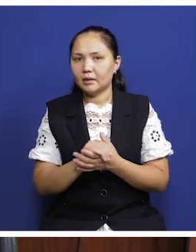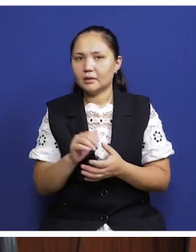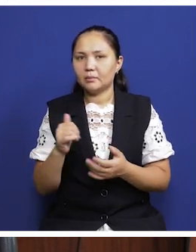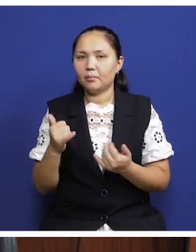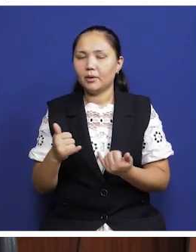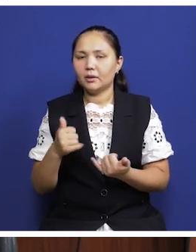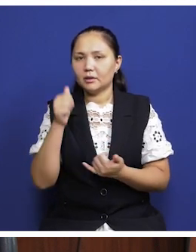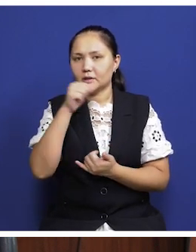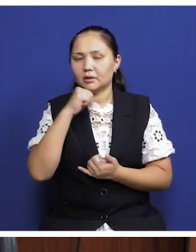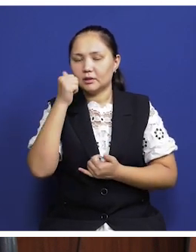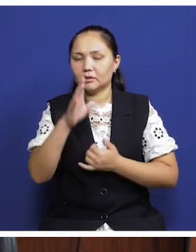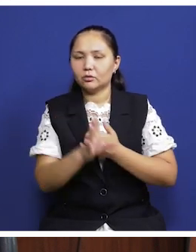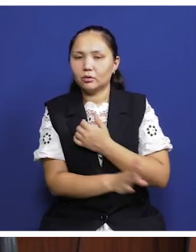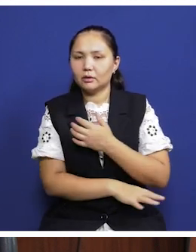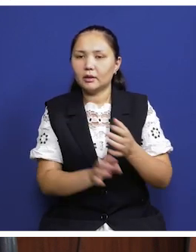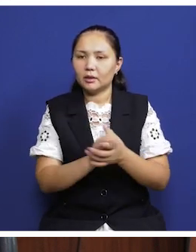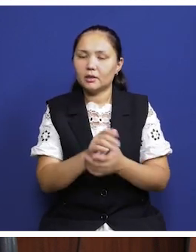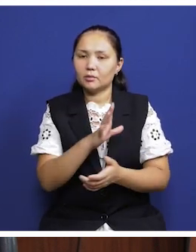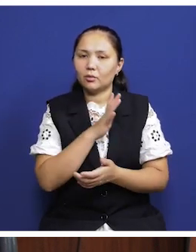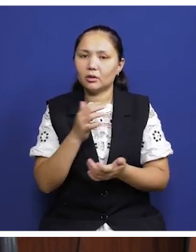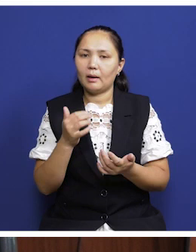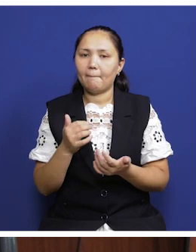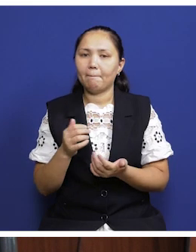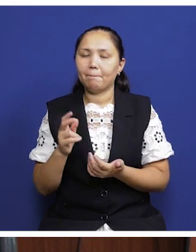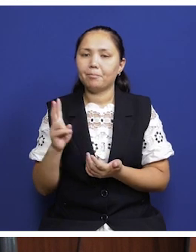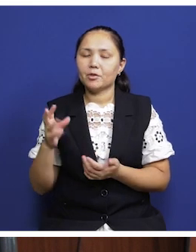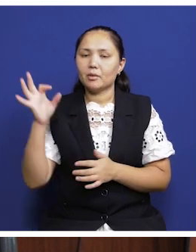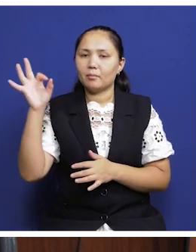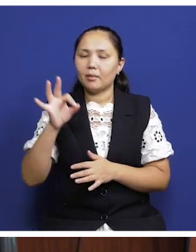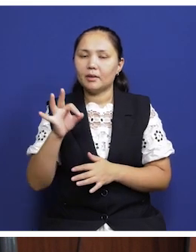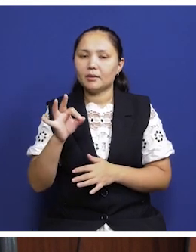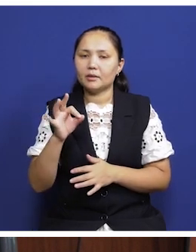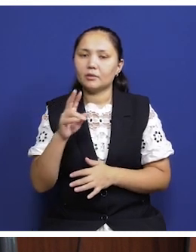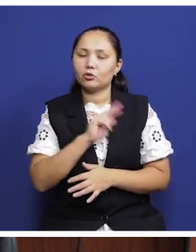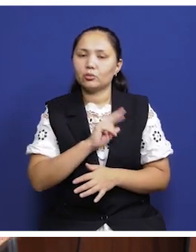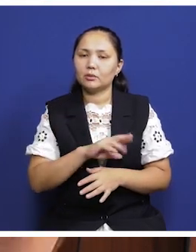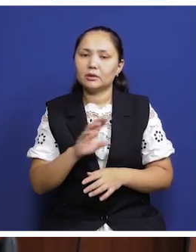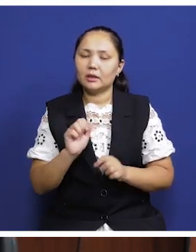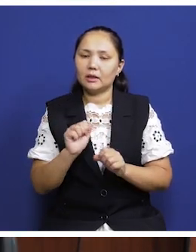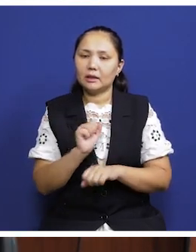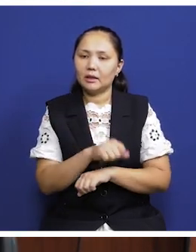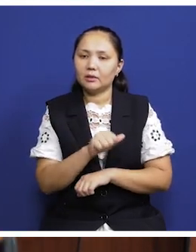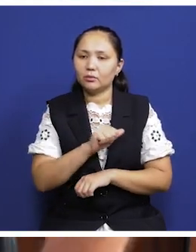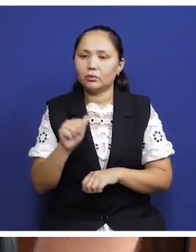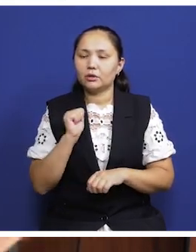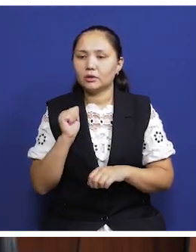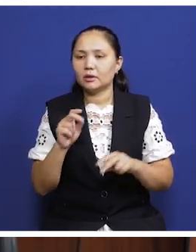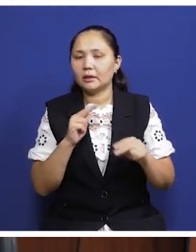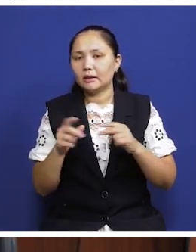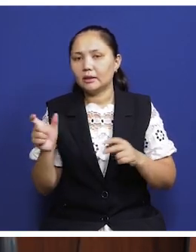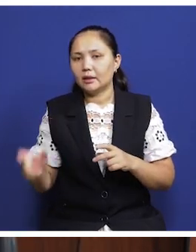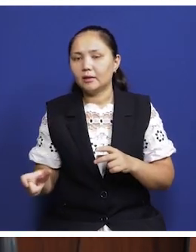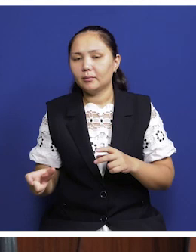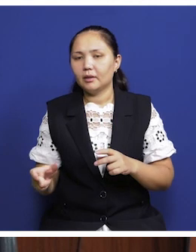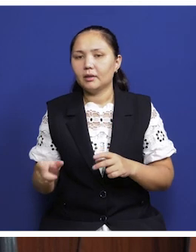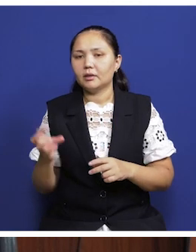аяқтауда ол кісімен келісімге келдік. Өйткені оның арғы жағында 20% жұмыс қалады екен. Мердігерлер оның жағы өз қаражаттары есебінен ол жұмыс атқаратын